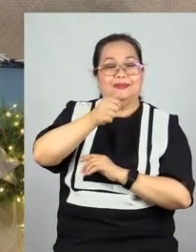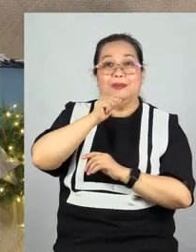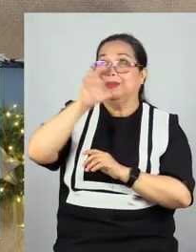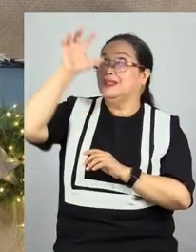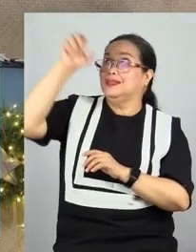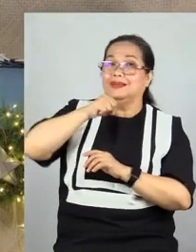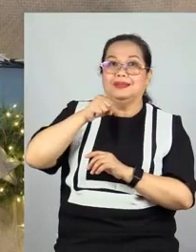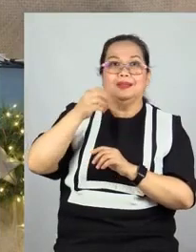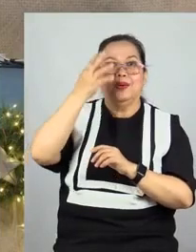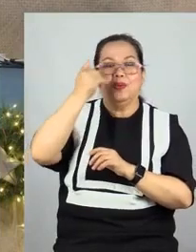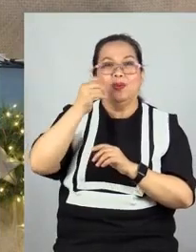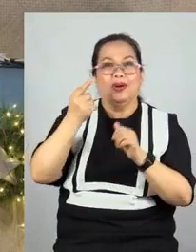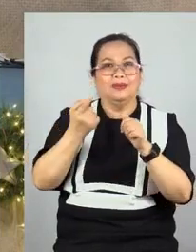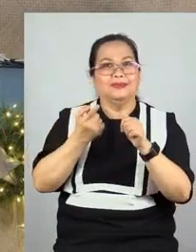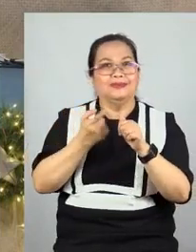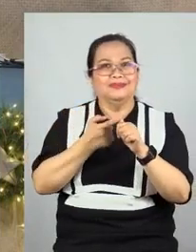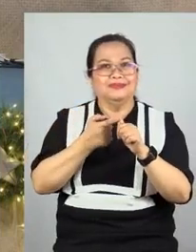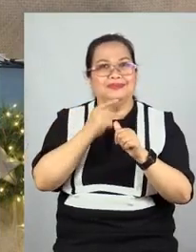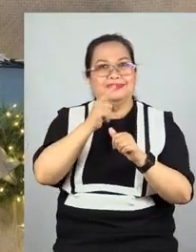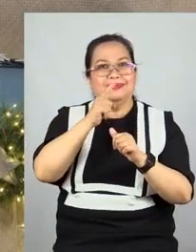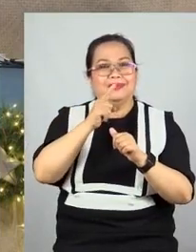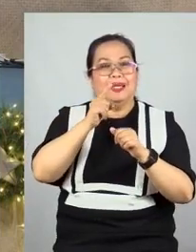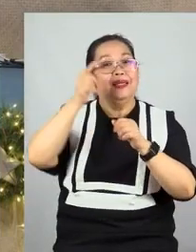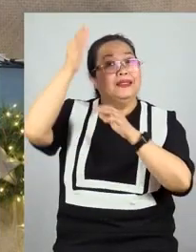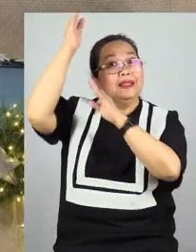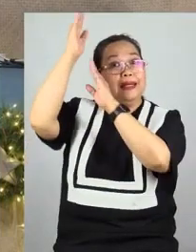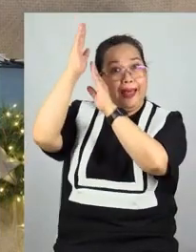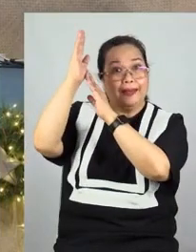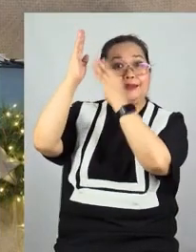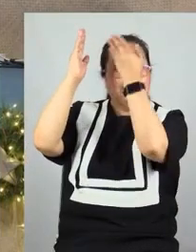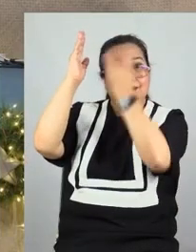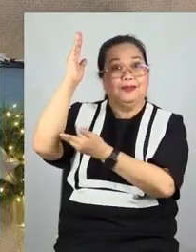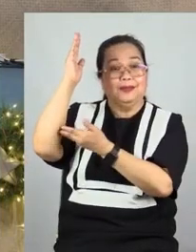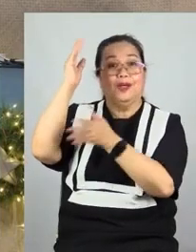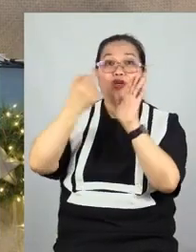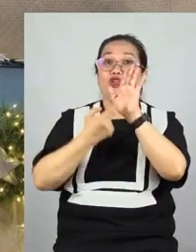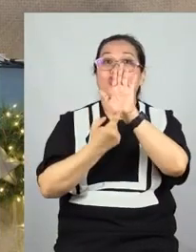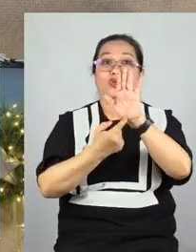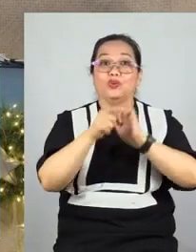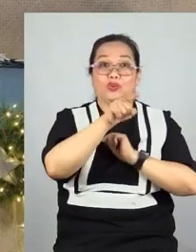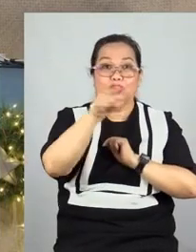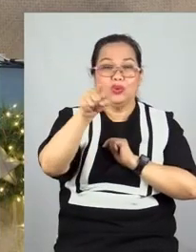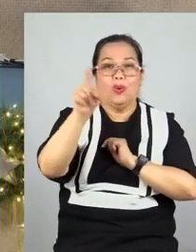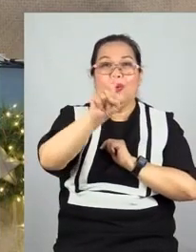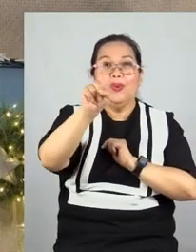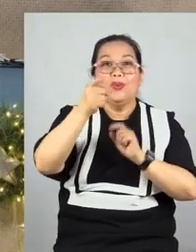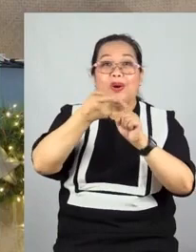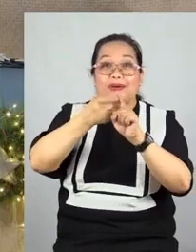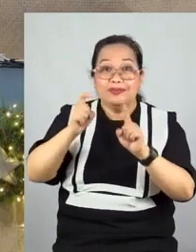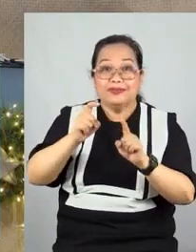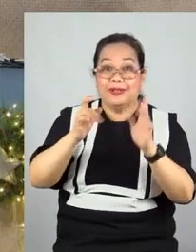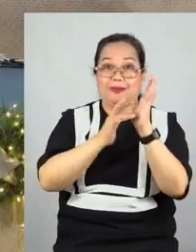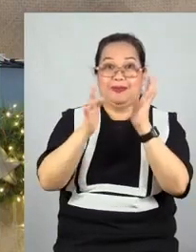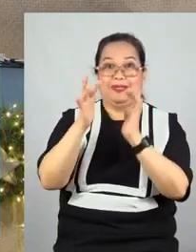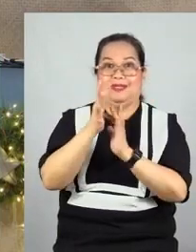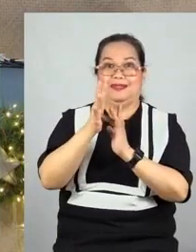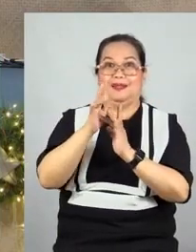Bakit kaya inuna ni Pablo yung though He was in the form of God? Kasi gusto niya ipakita kung saan nagmumula ang ating Panginoon.